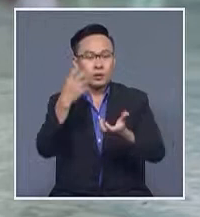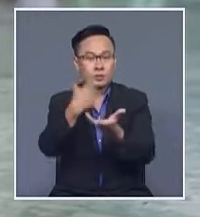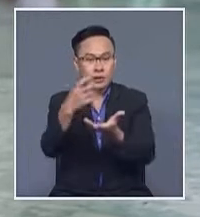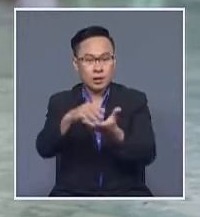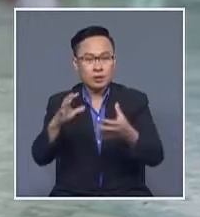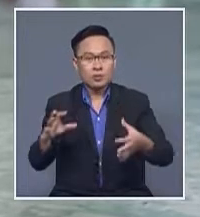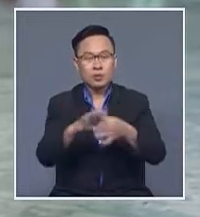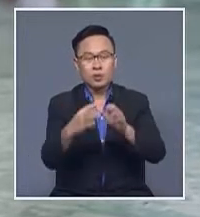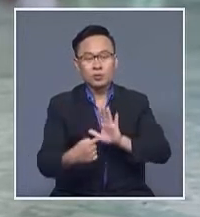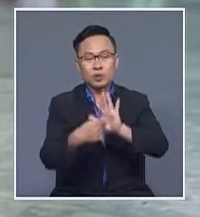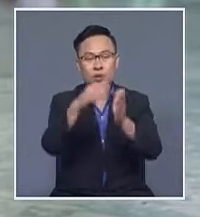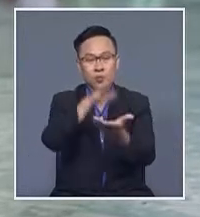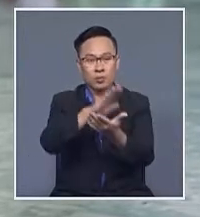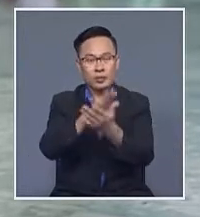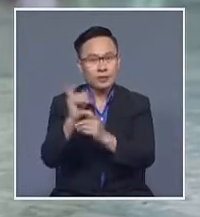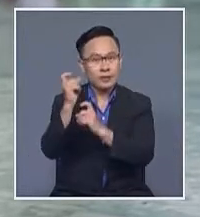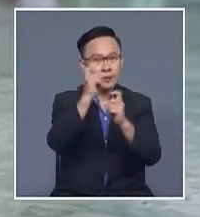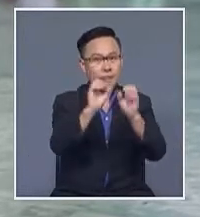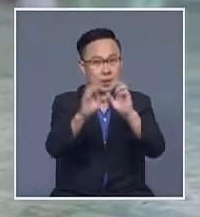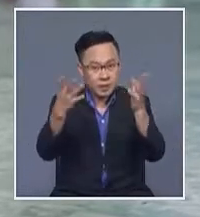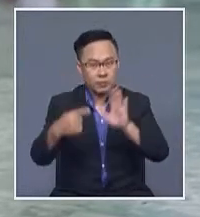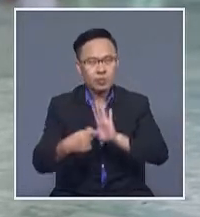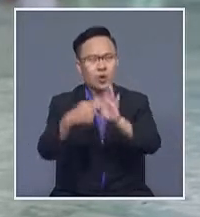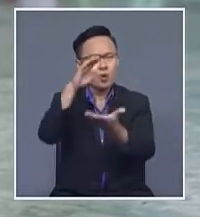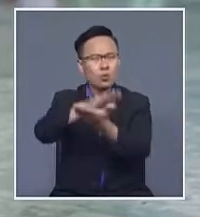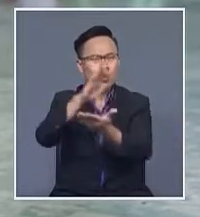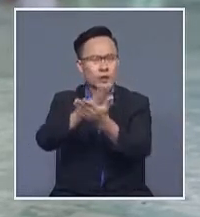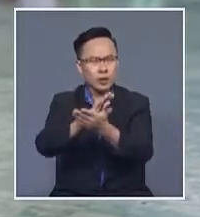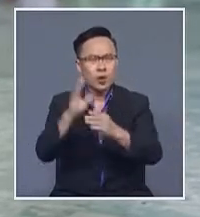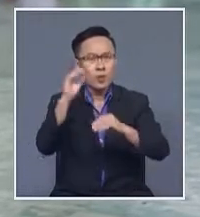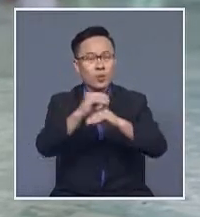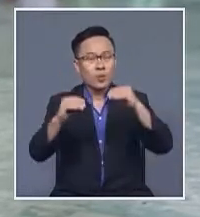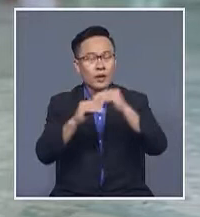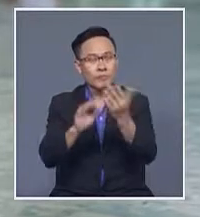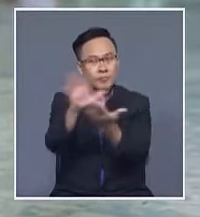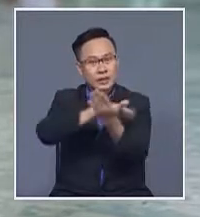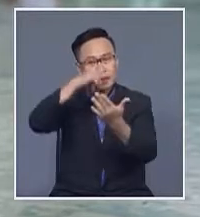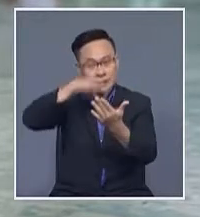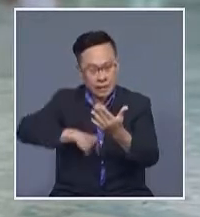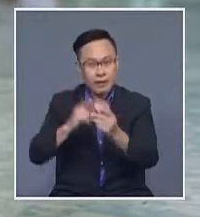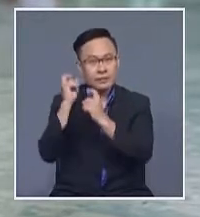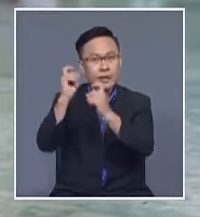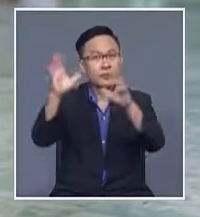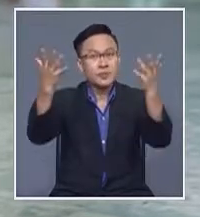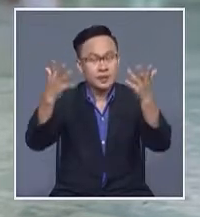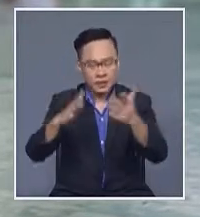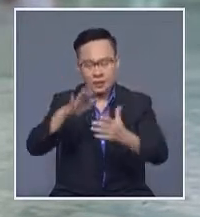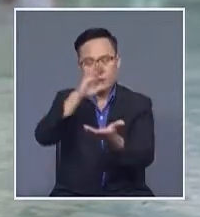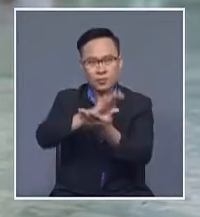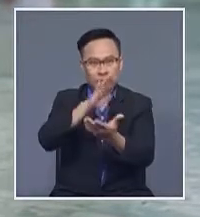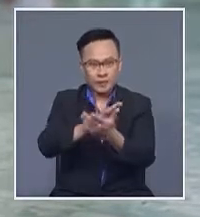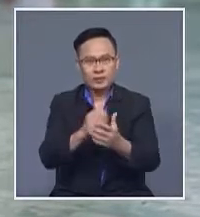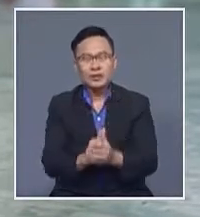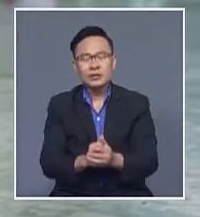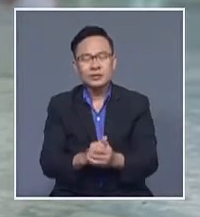มไปพบกับตัวอย่างสถานศึกษาปลอดภัยดีเด่นโรงเรียนต้นแบบในโครงการ Safety Thailand ในสถานศึกษาเยาวชนสู่วัยแรงงาน